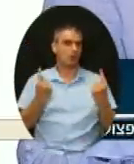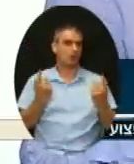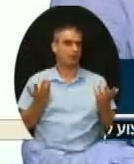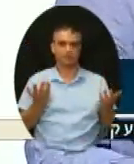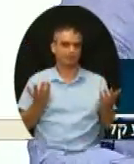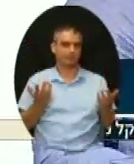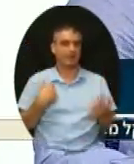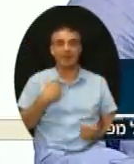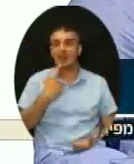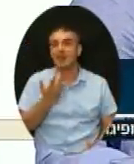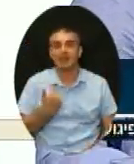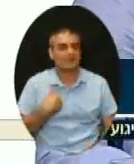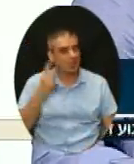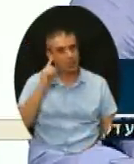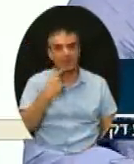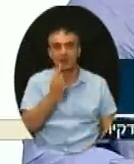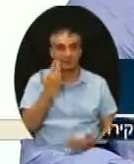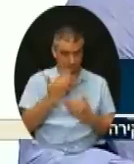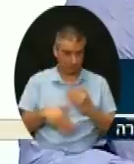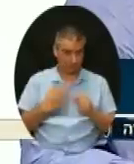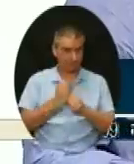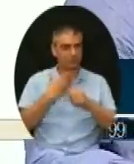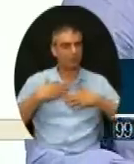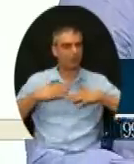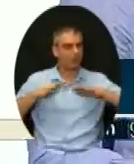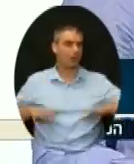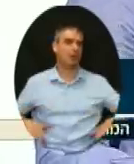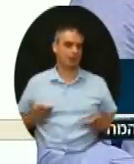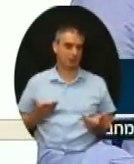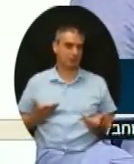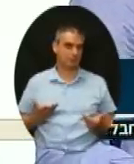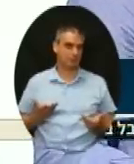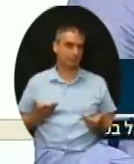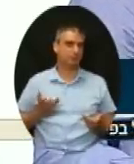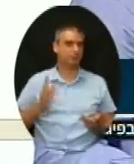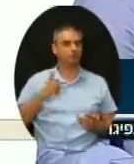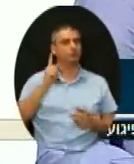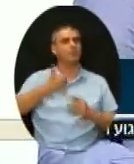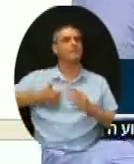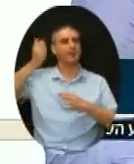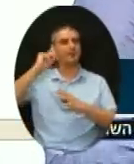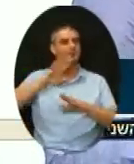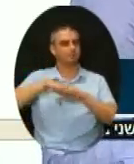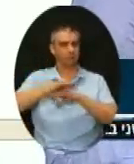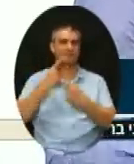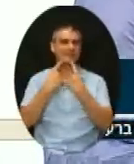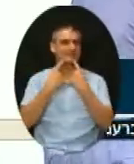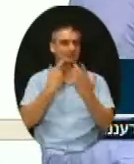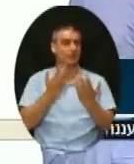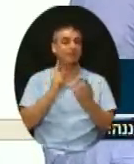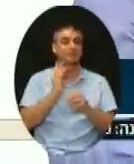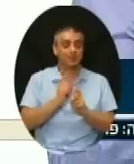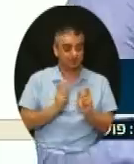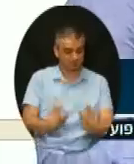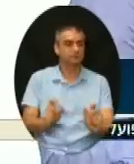לא יודע להגיד לכם, כל הצעדים הללו בסופו של דבר יובילו להרגעת השטח, וכמובן שיש השפעה גם למנהיגים וגם לשיח, אבל קודם צריך לבלום